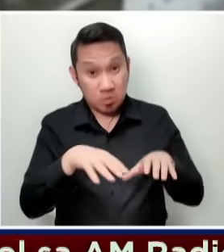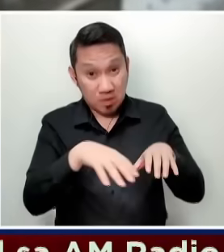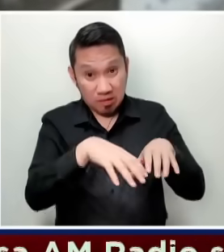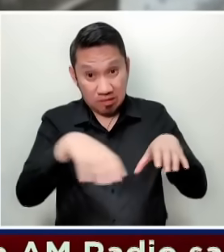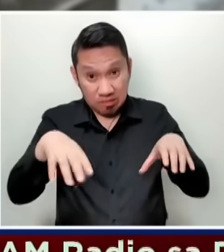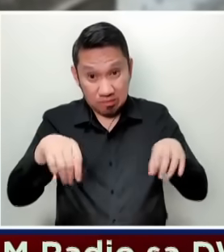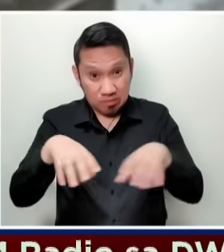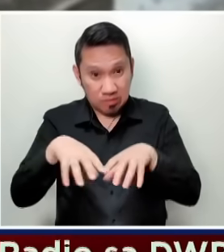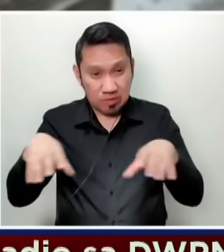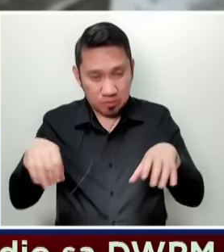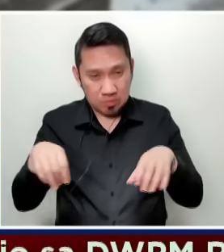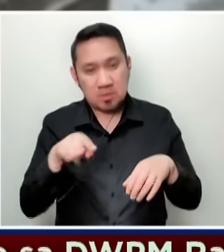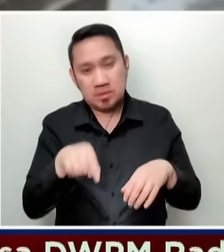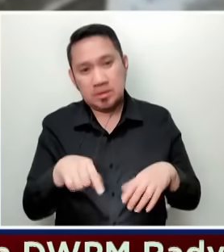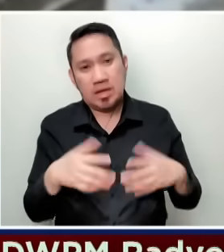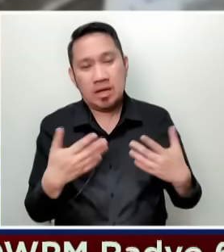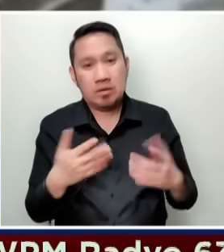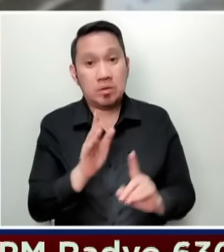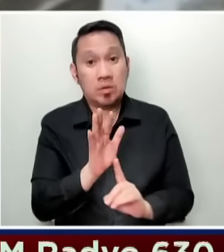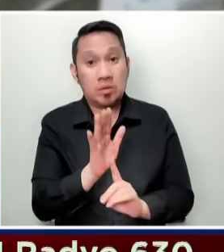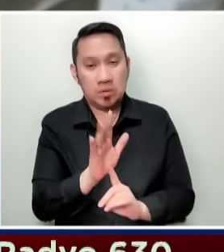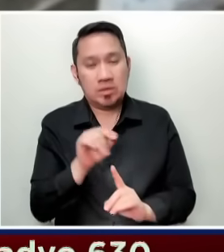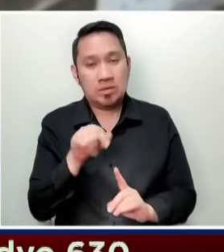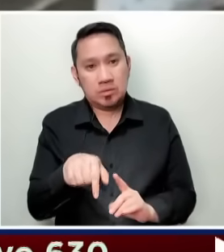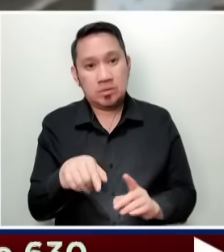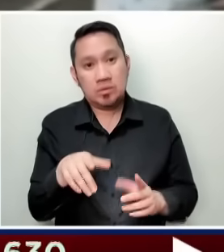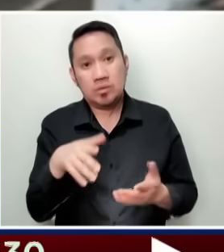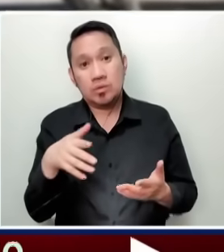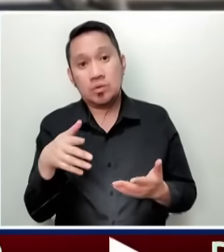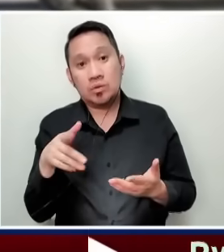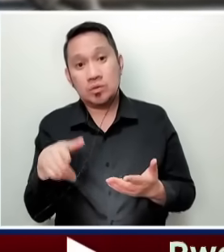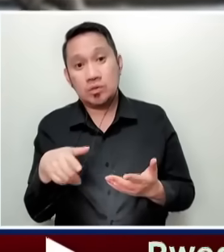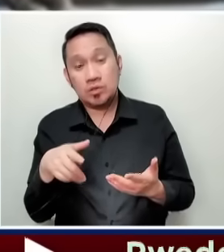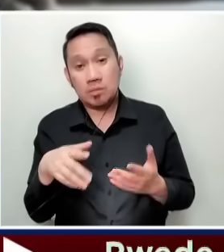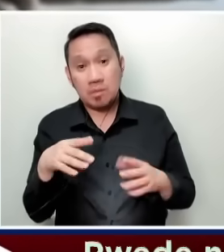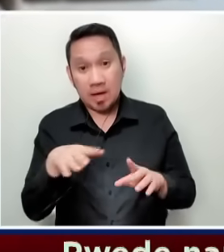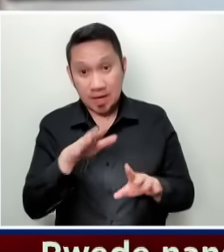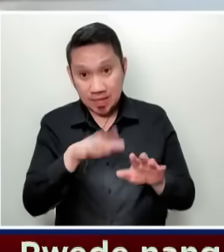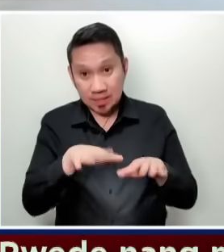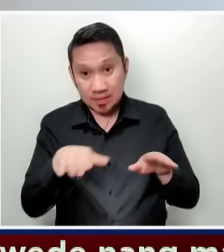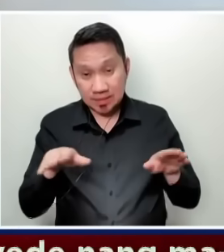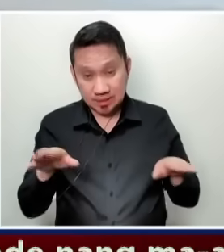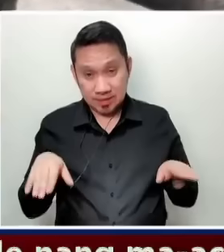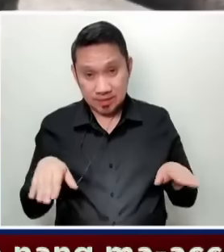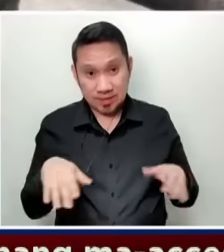ilang kabalen, nagpapasindi na lamang ng kandila sa mga batang umiikot sa Campo